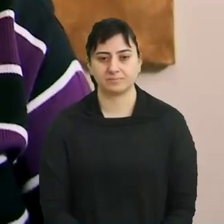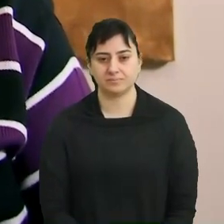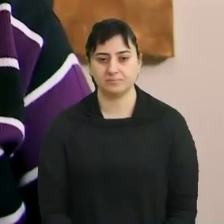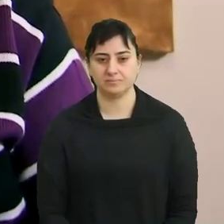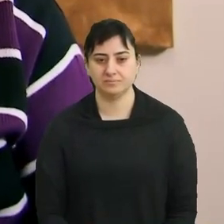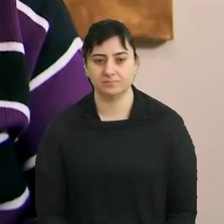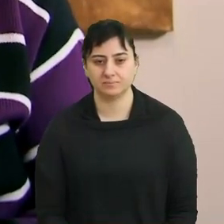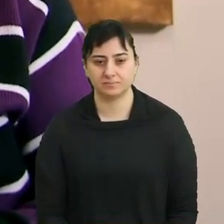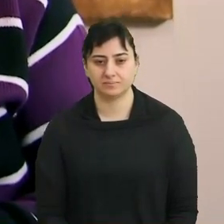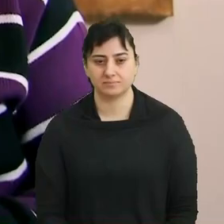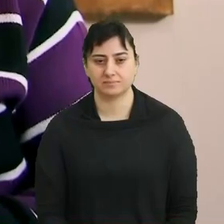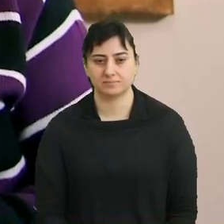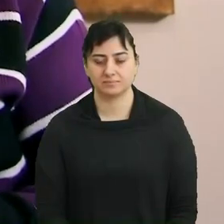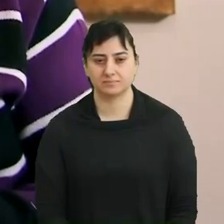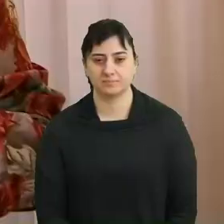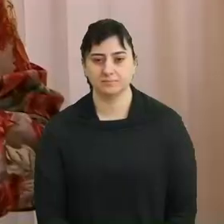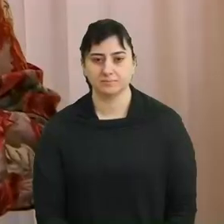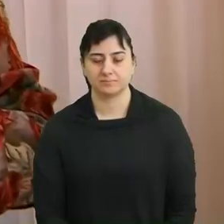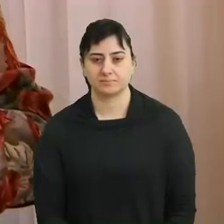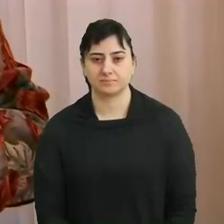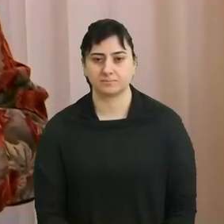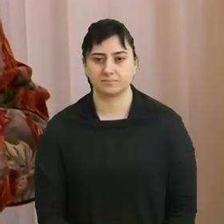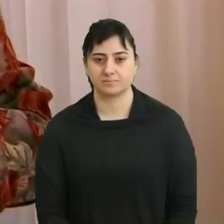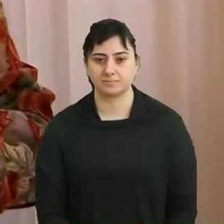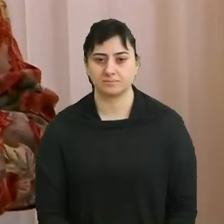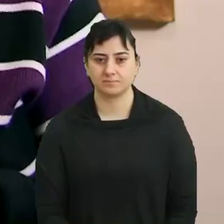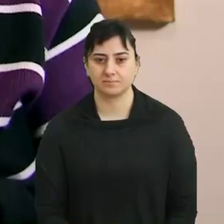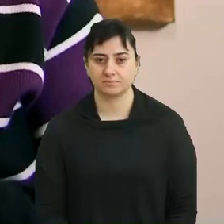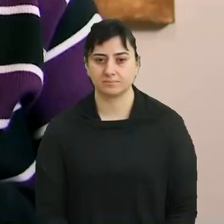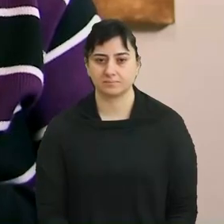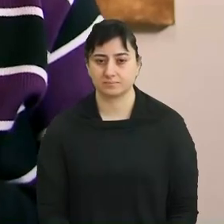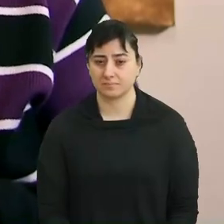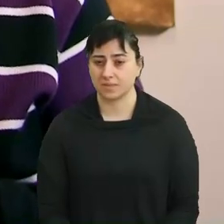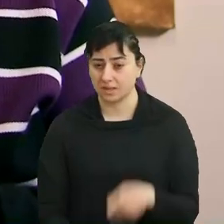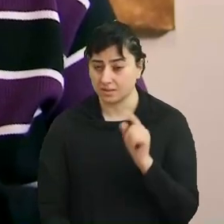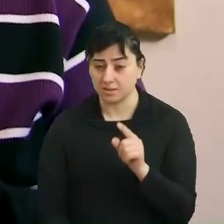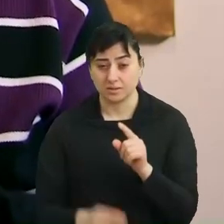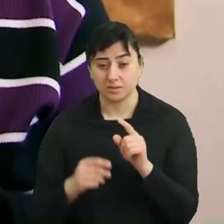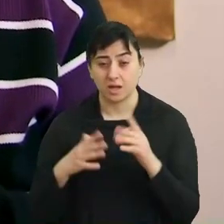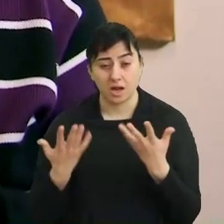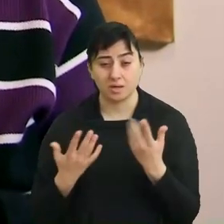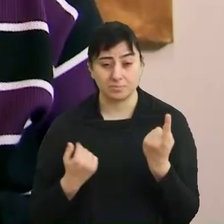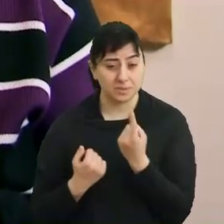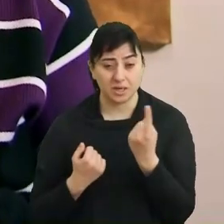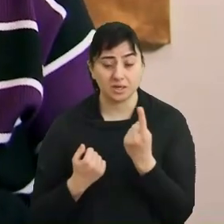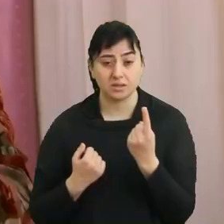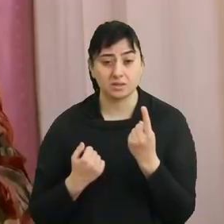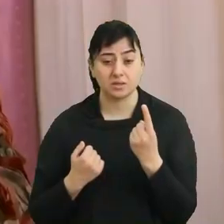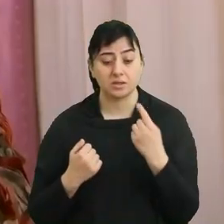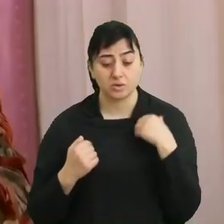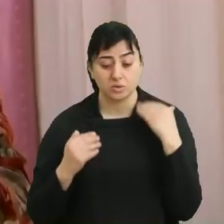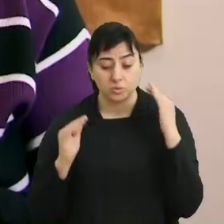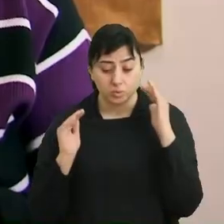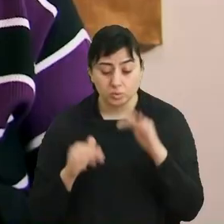çıkardı. 200 lirayı sayarken elleri titriyor. Veysel'in gözü paralarda. Sağ ol. Eğer bir yerime